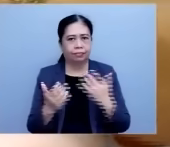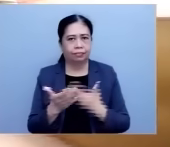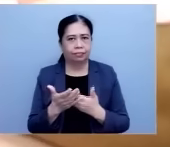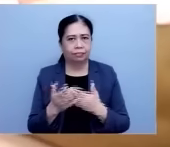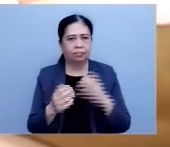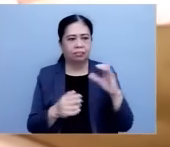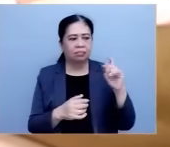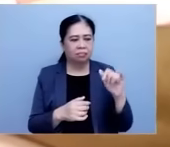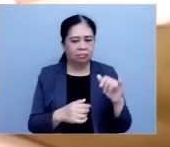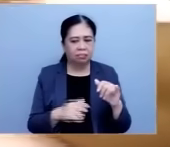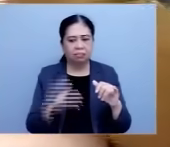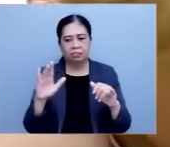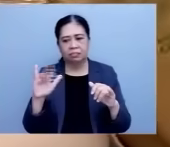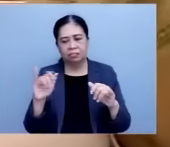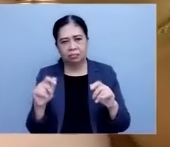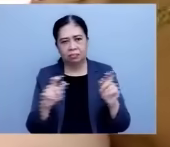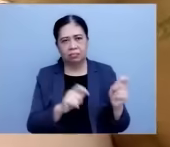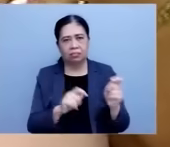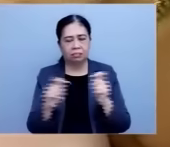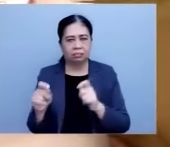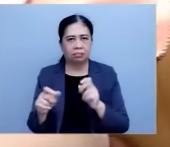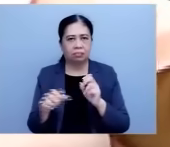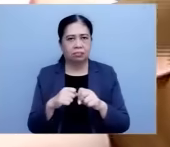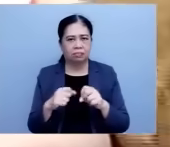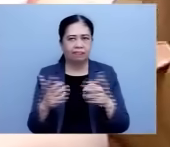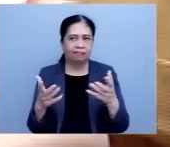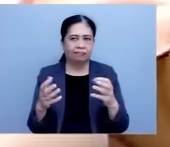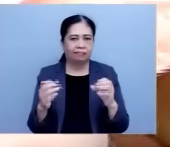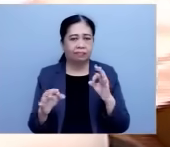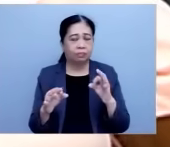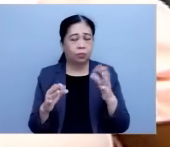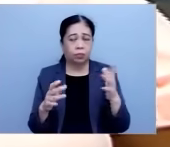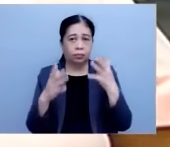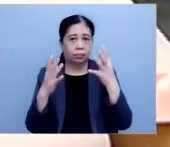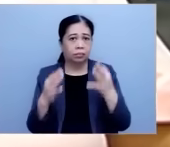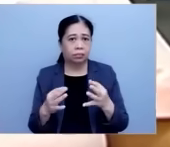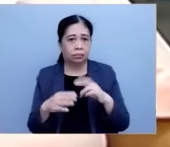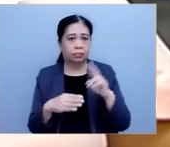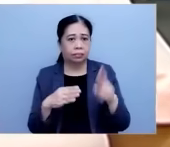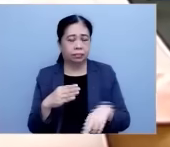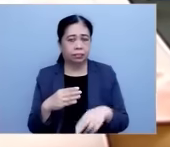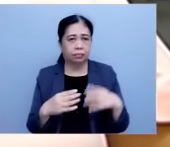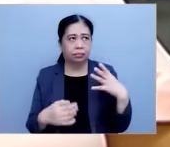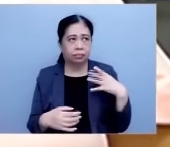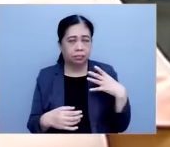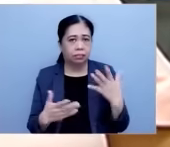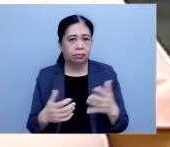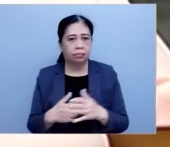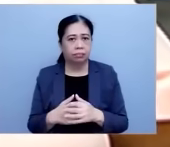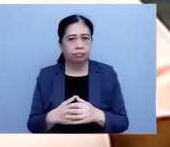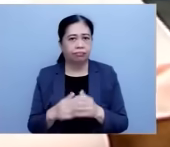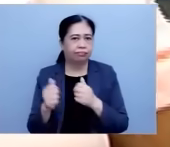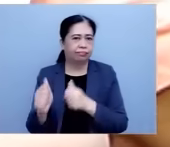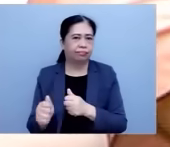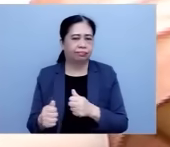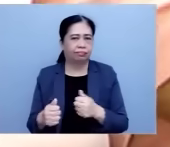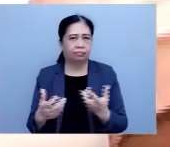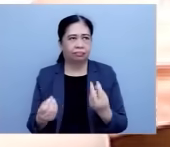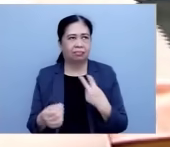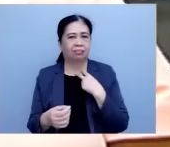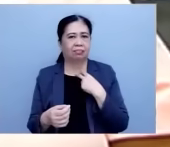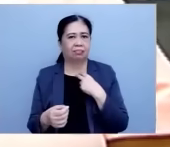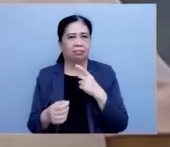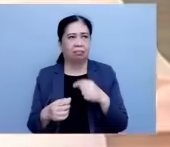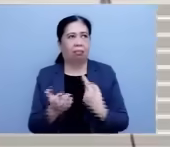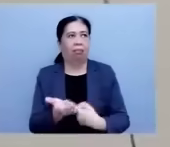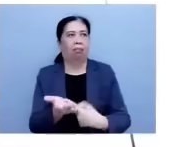city. Kaya kung maghintay na lang kung talagang ano ang magiging resulta, yun na lang. Kaya wala naman magagawa kahit